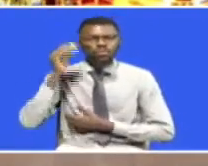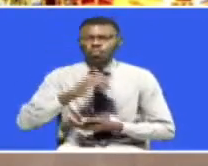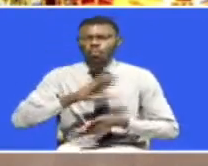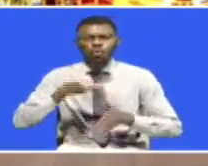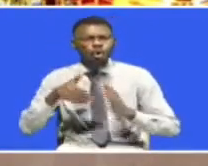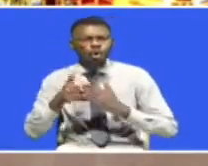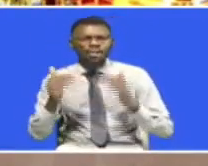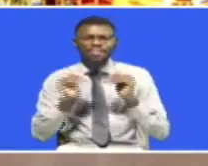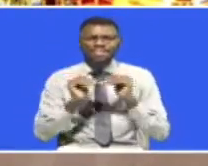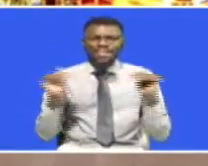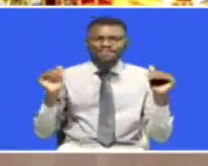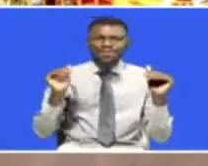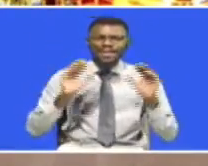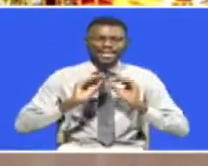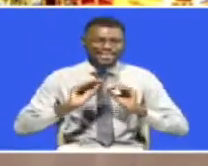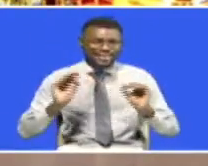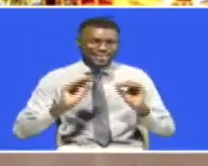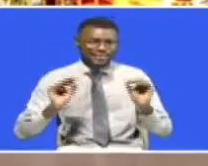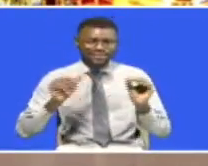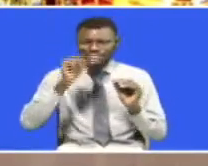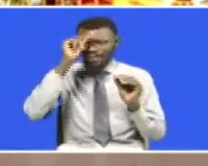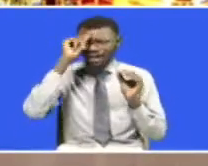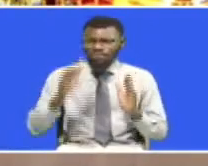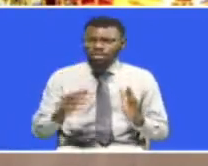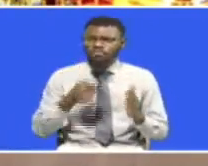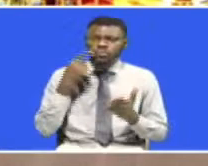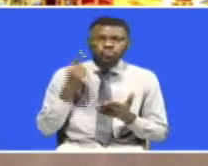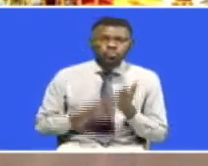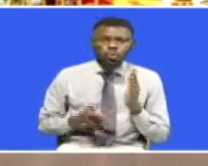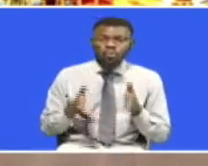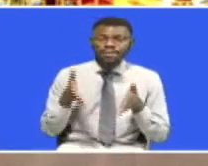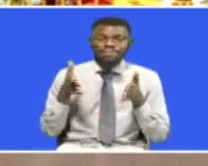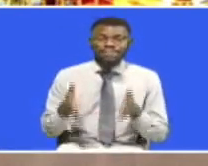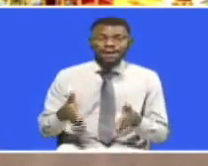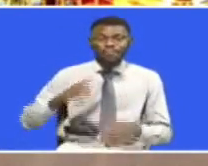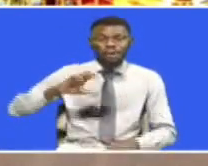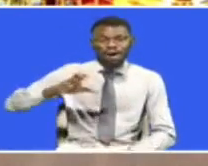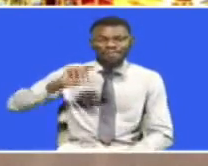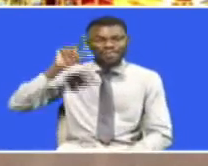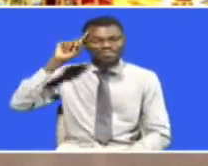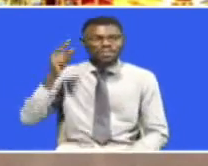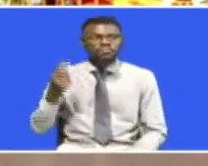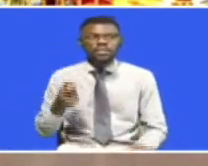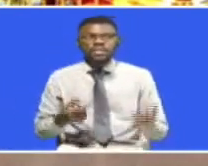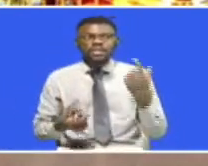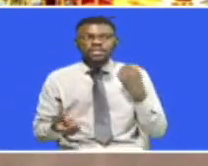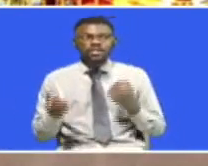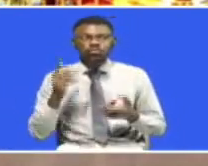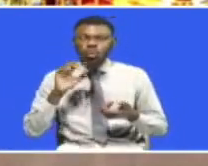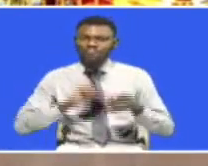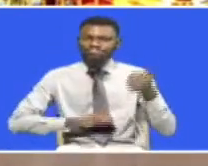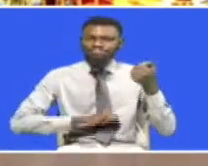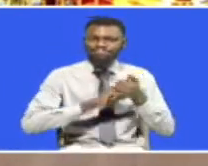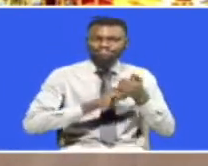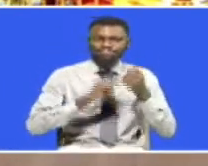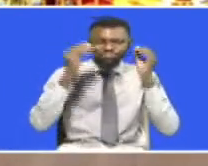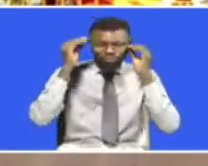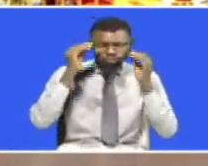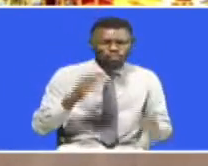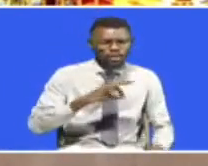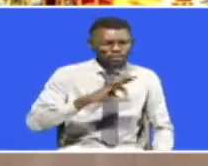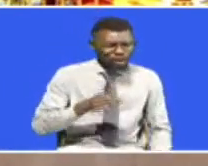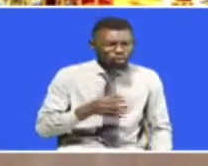vya mafunzo ya walimu. Gavana Mutai aliongezea kusema kwamba serikali ya kaunti ya Kericho inawafadhili wanafunzi 3,000